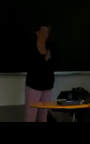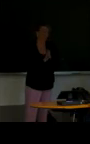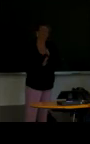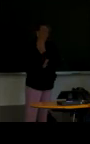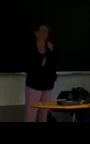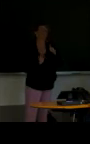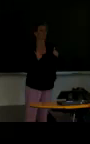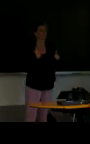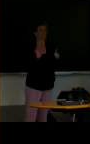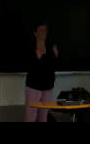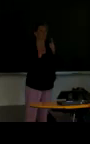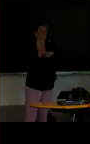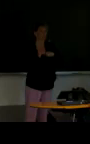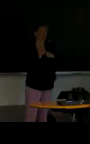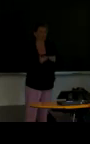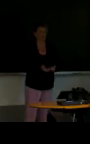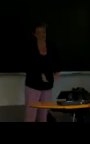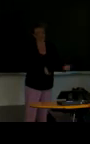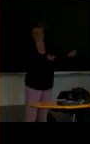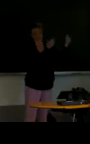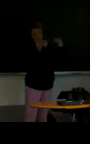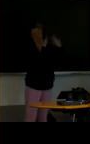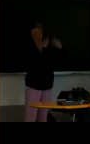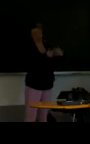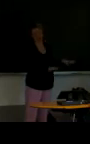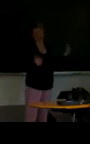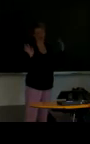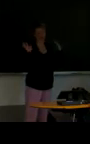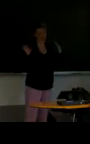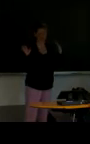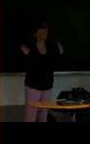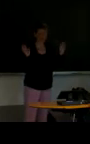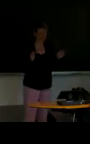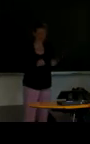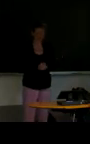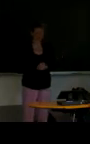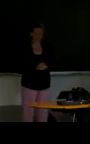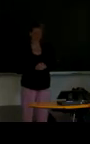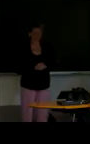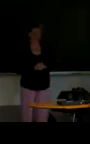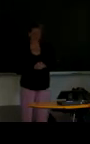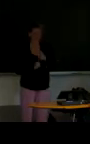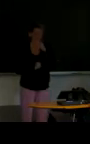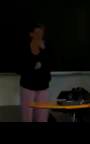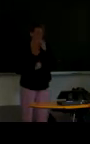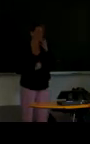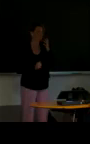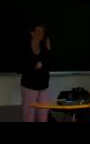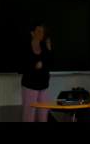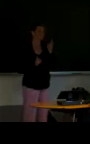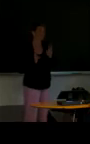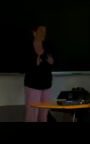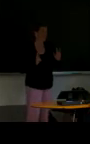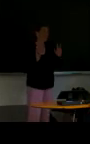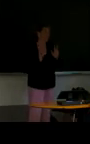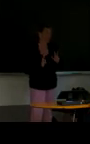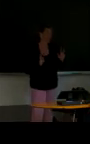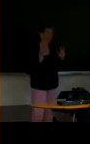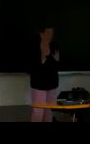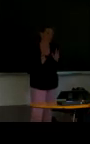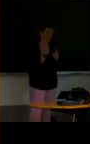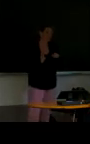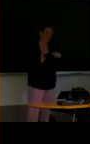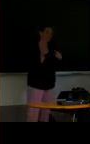semestre. Quindi spero di potervi accogliere poi quando ci sarà l'ingresso ai corsi, quando sarà, diciamo, adesso dopo